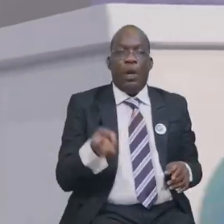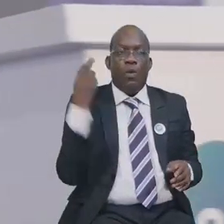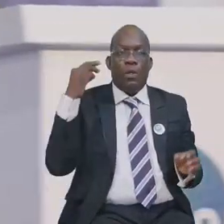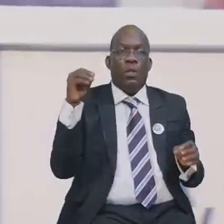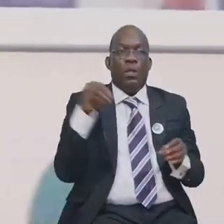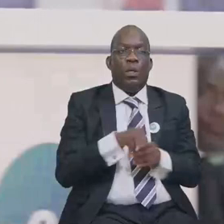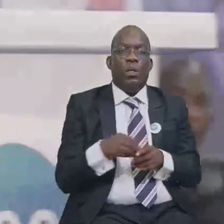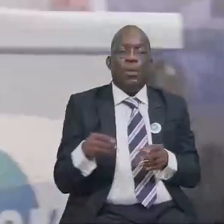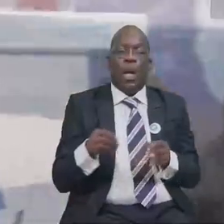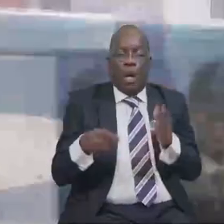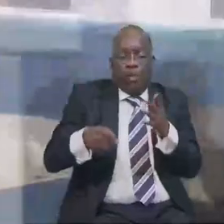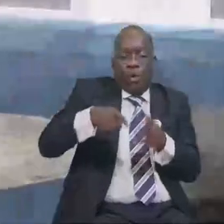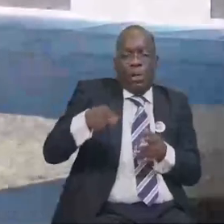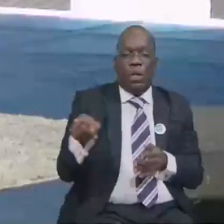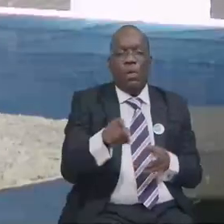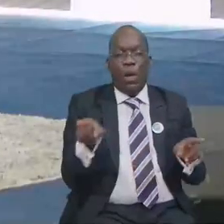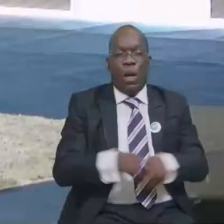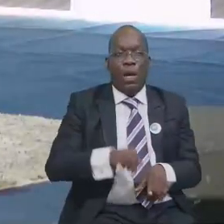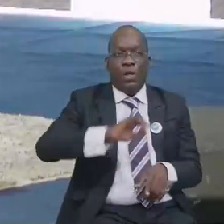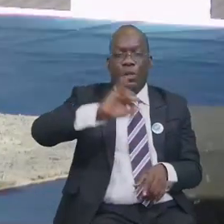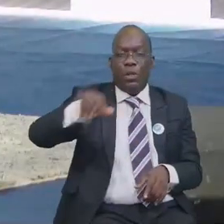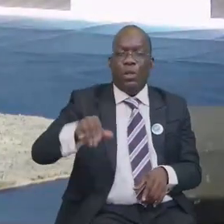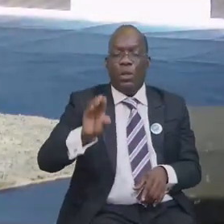milieu et dans le...